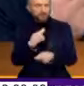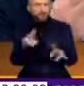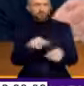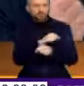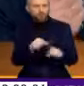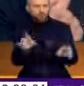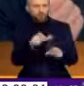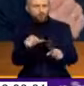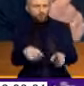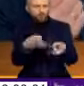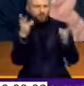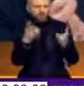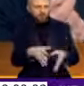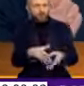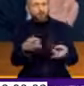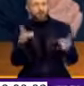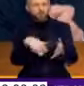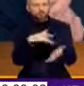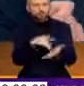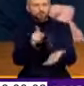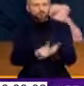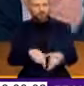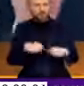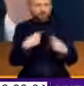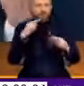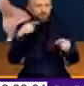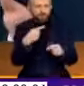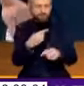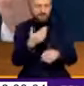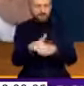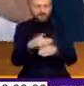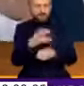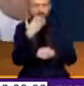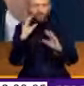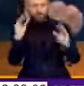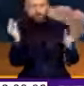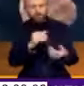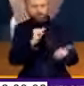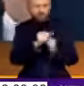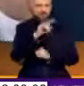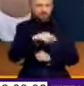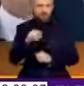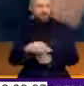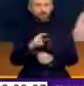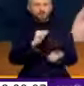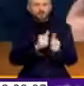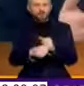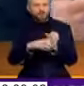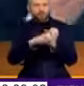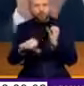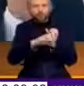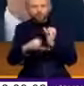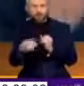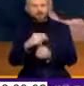призволяще. Місто повинно надавати максимальні безпроцентні кредити для утеплення, для заміни вікон, для заміни комунікації,